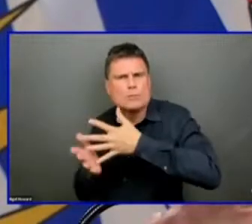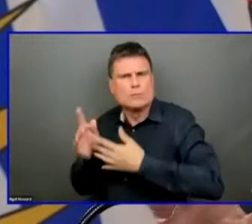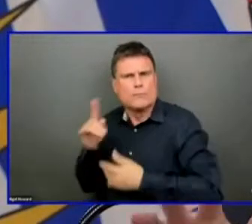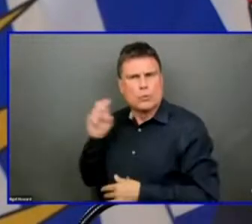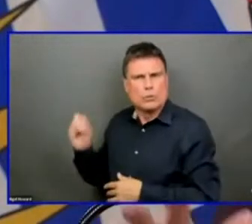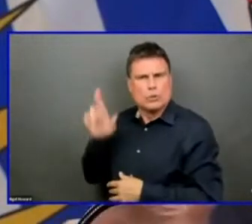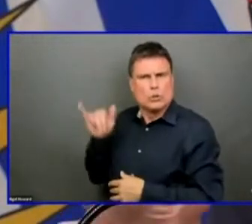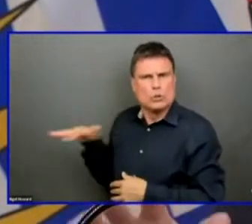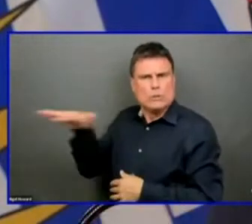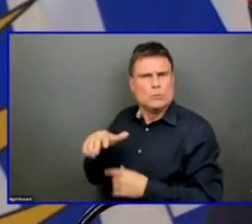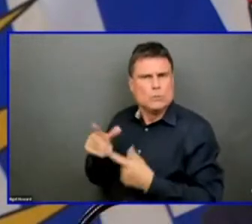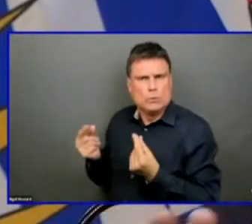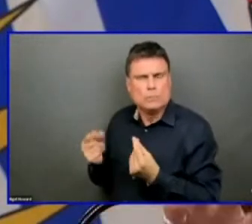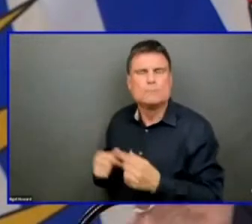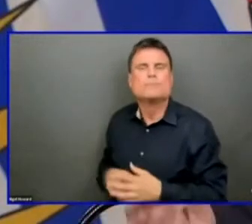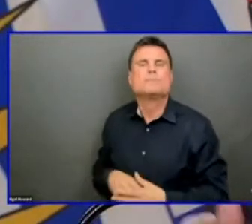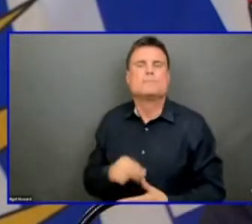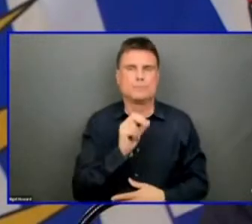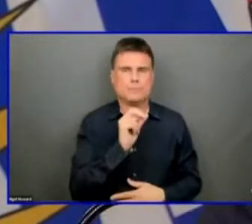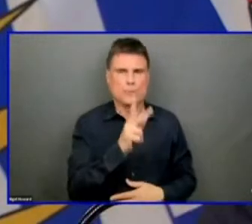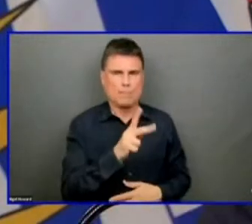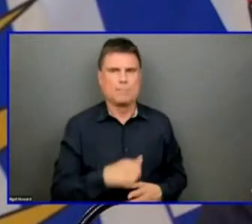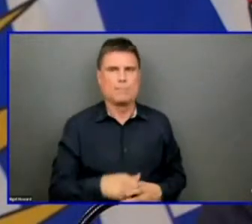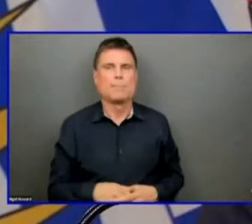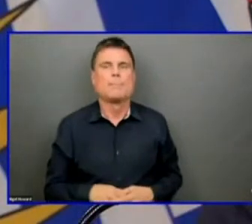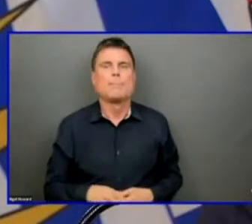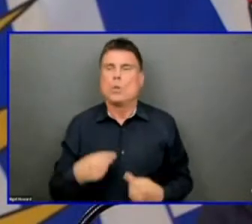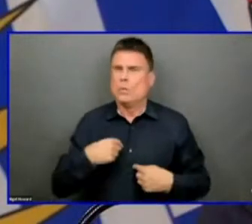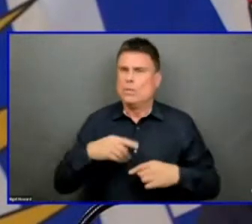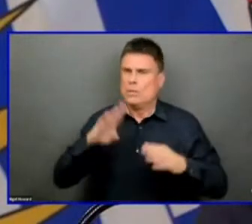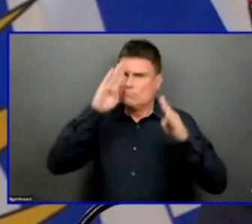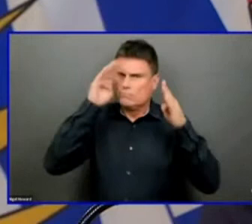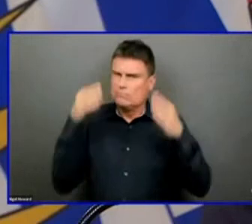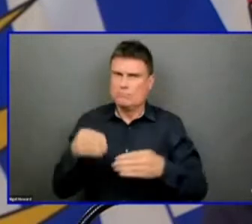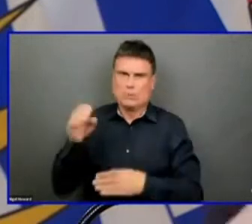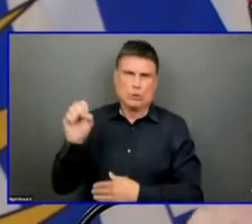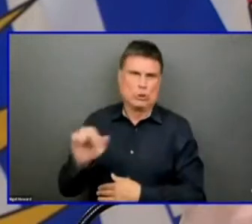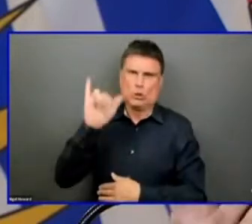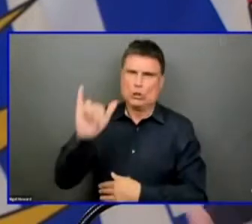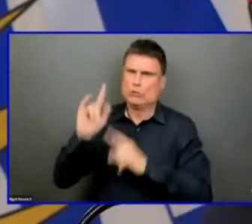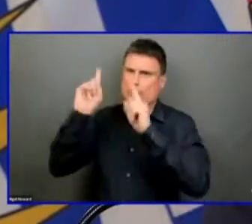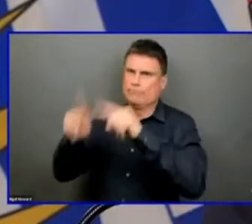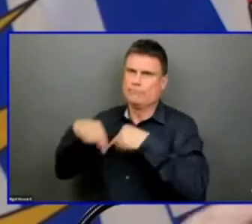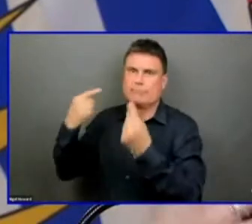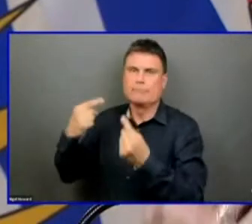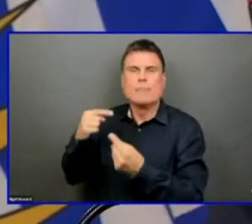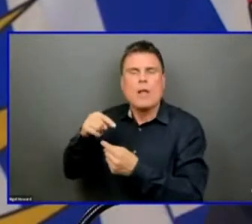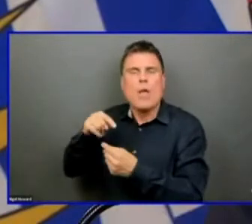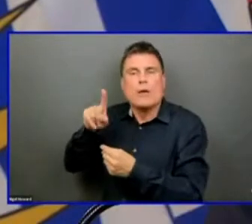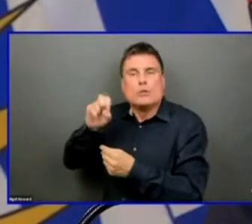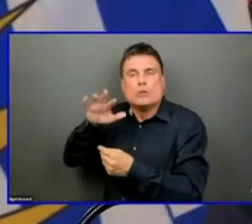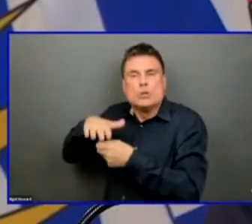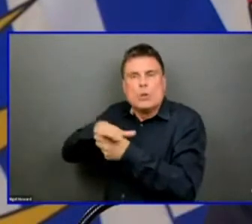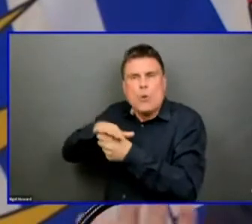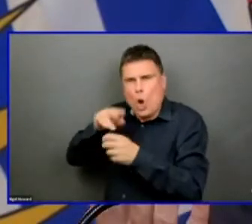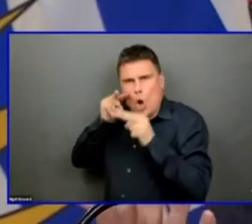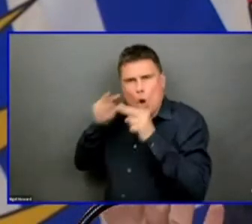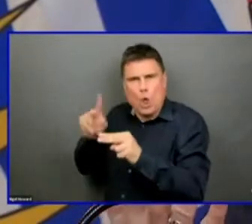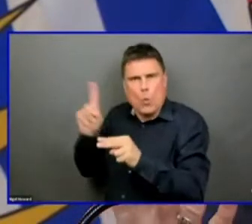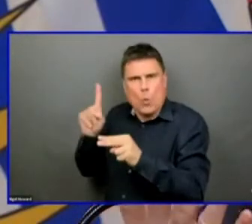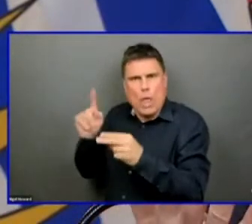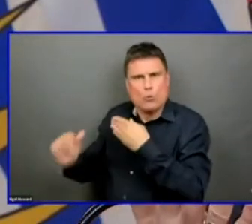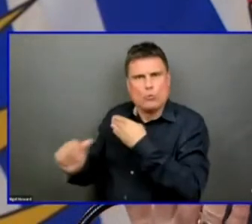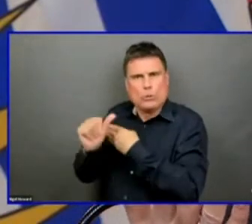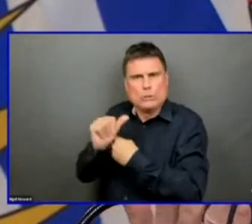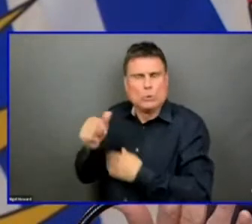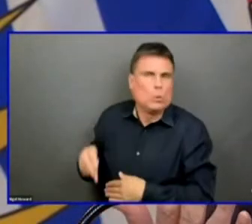being 这个记 targeted 者 to 问 those 的就是 populations 你 in 居然 neighborhoods 把 that are 威 most 斯勒 at 还 risk, 有 and Fraser Prince Health is continuing to work 这 on 些地 that. 区作为 What